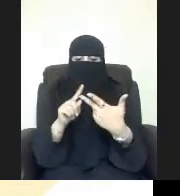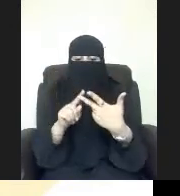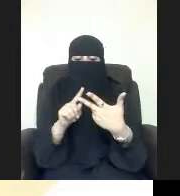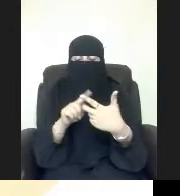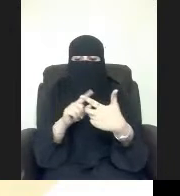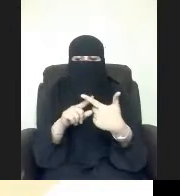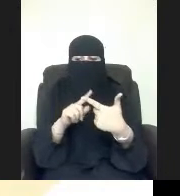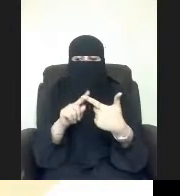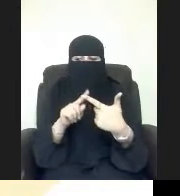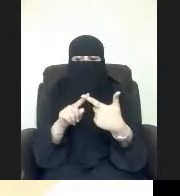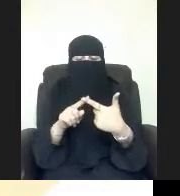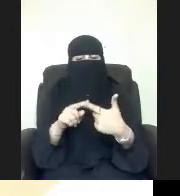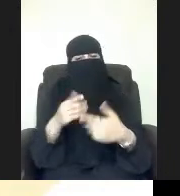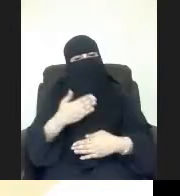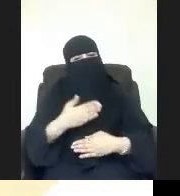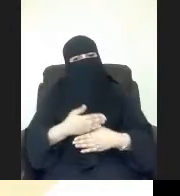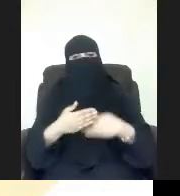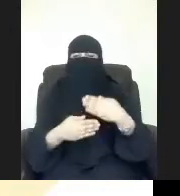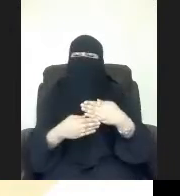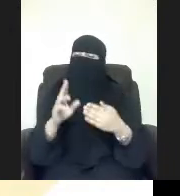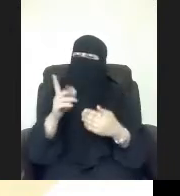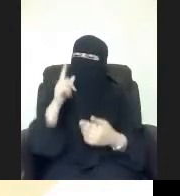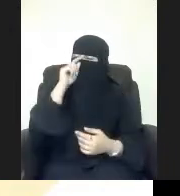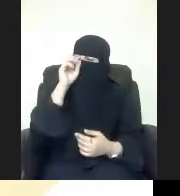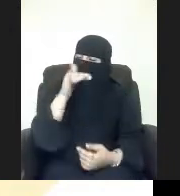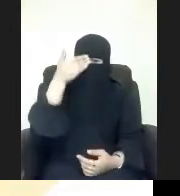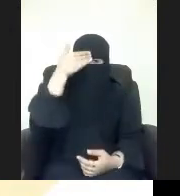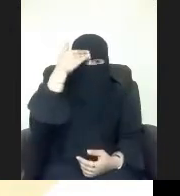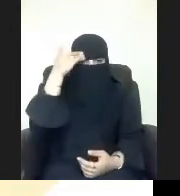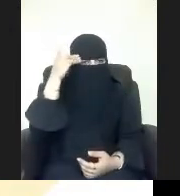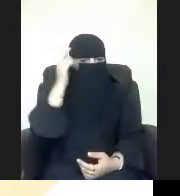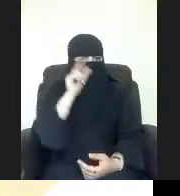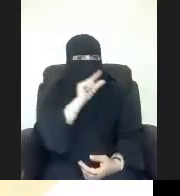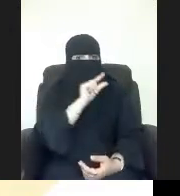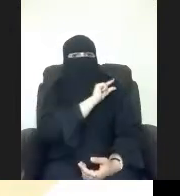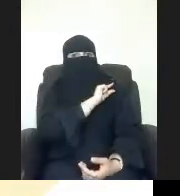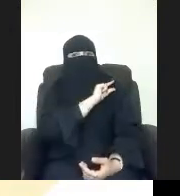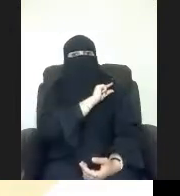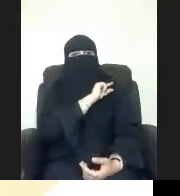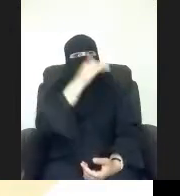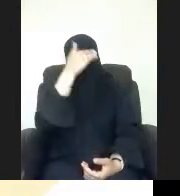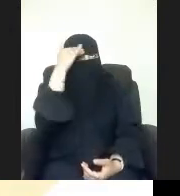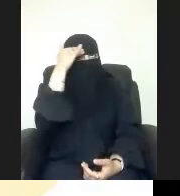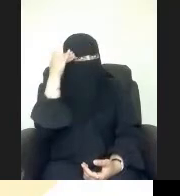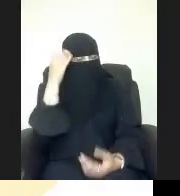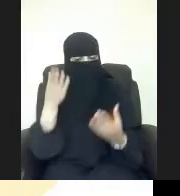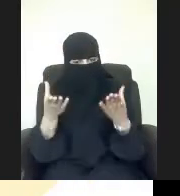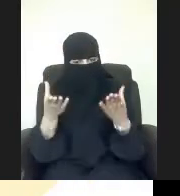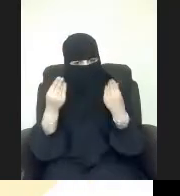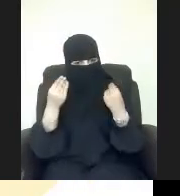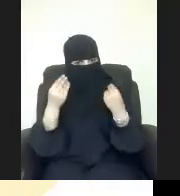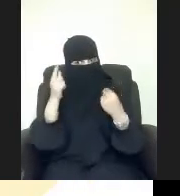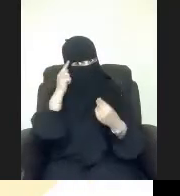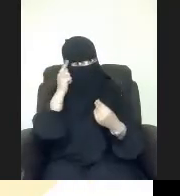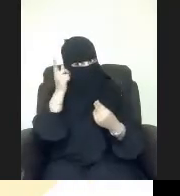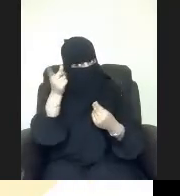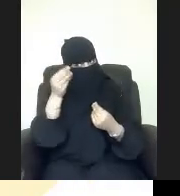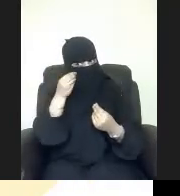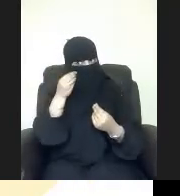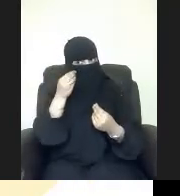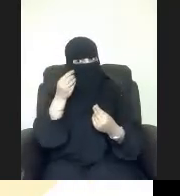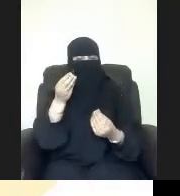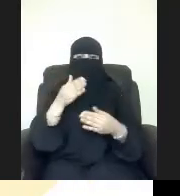كما تعلمون هي مبنية على خبرة الطالب خبرة المتعلم، فهنا المتعلم عندما يستطيع أن يبني خبرات